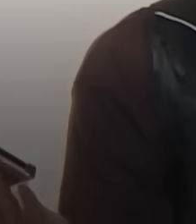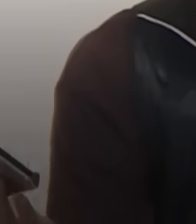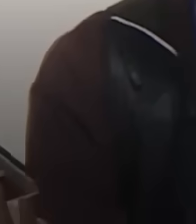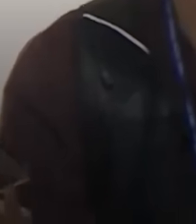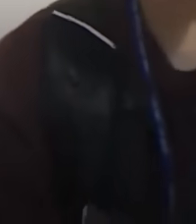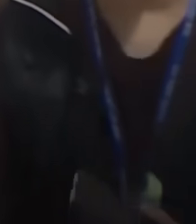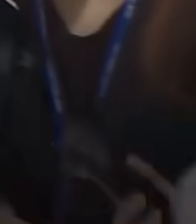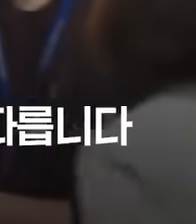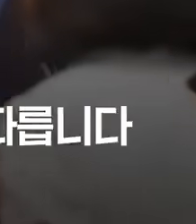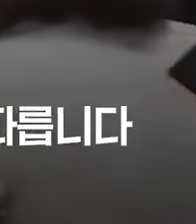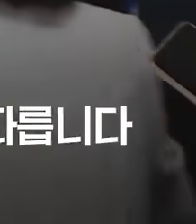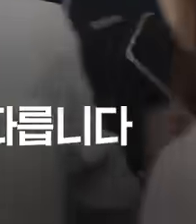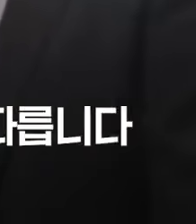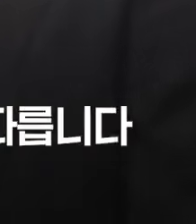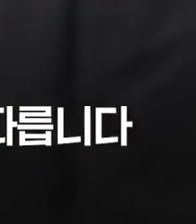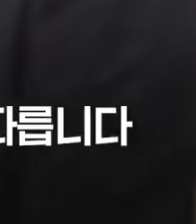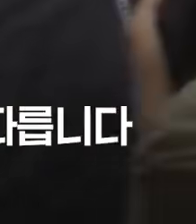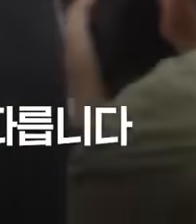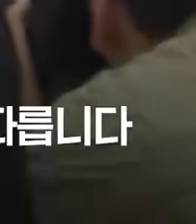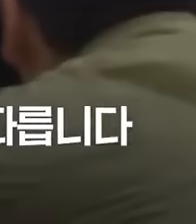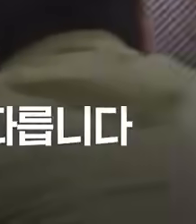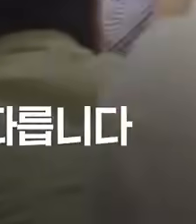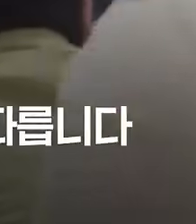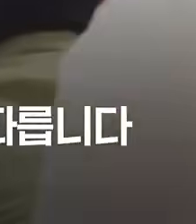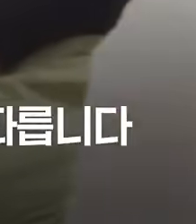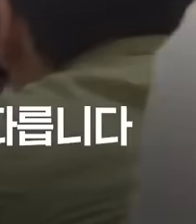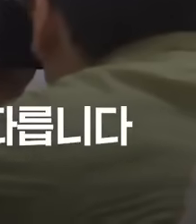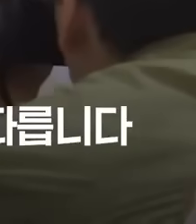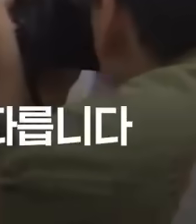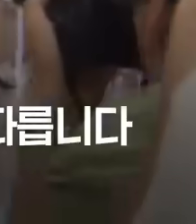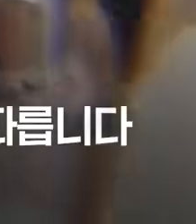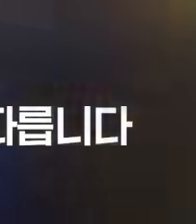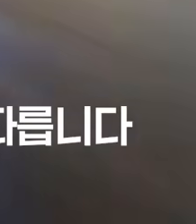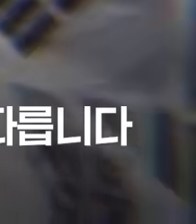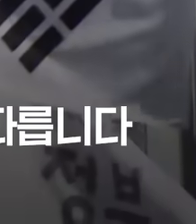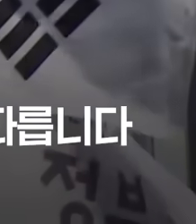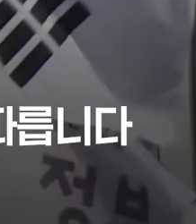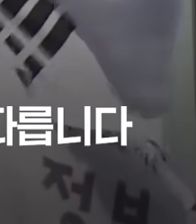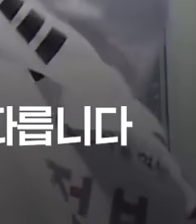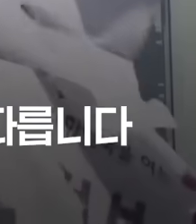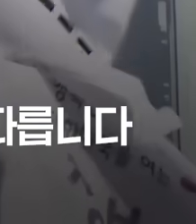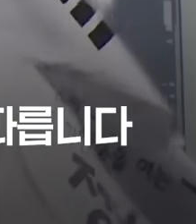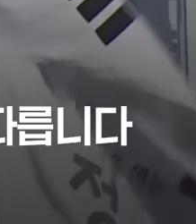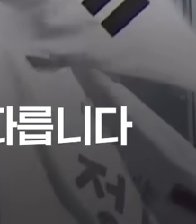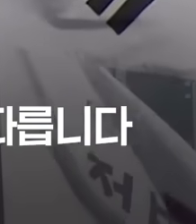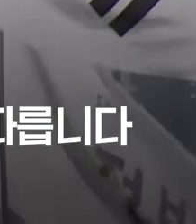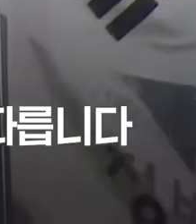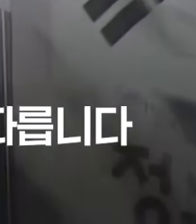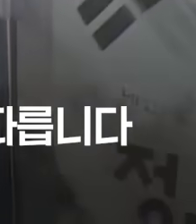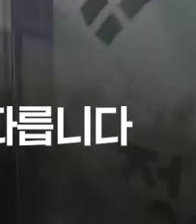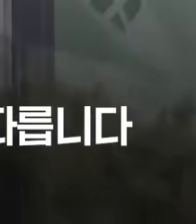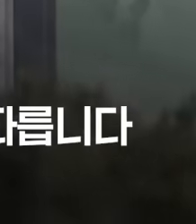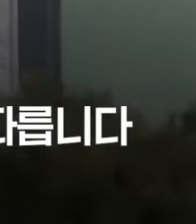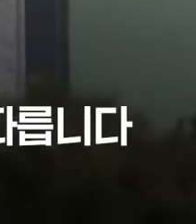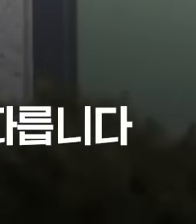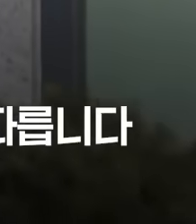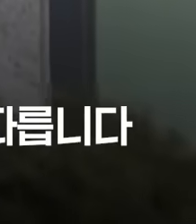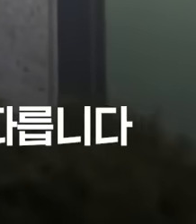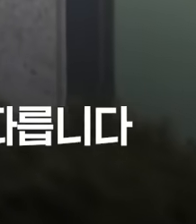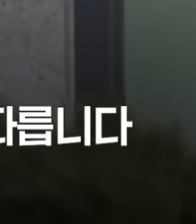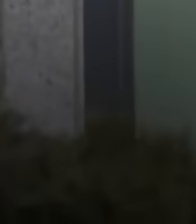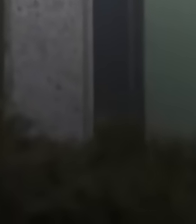수는 없습니다. 다만 협회가 FIFA 정관을 방패 삼아 외부 감시와 견제를 회피하려 한다는